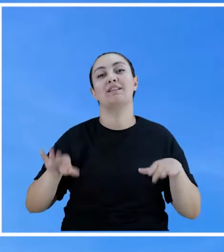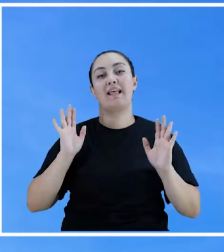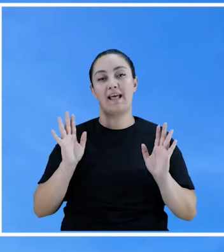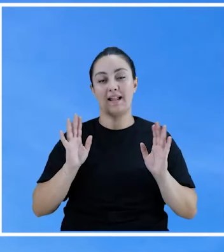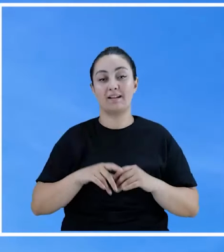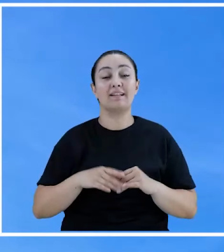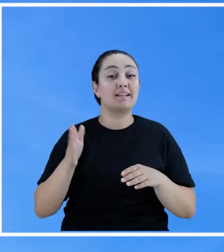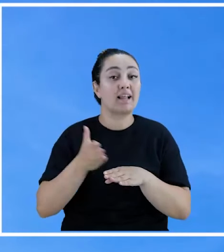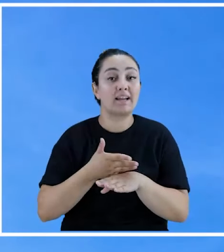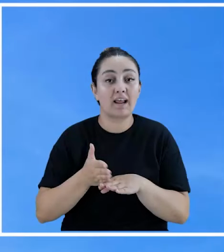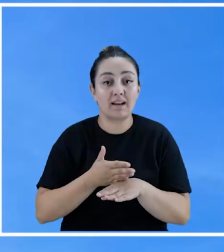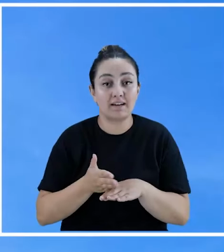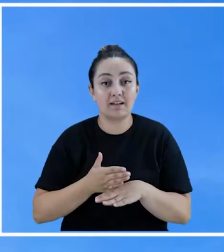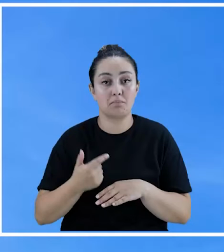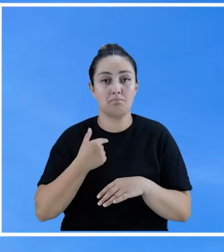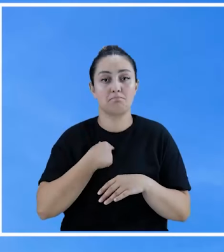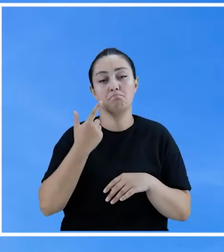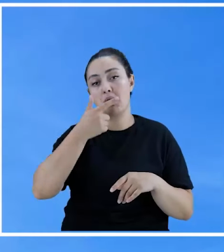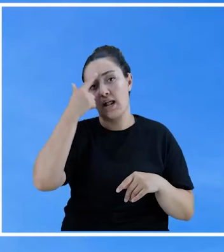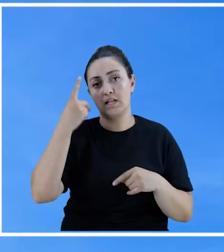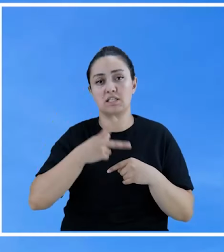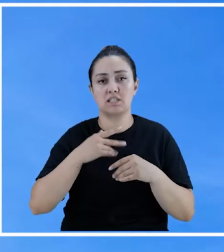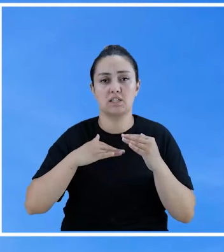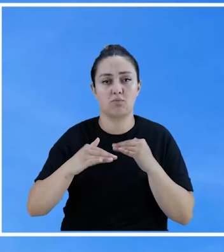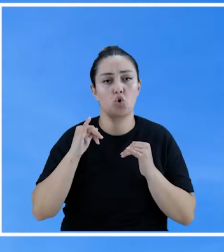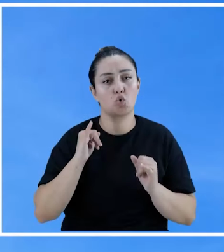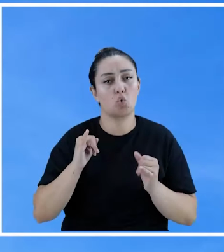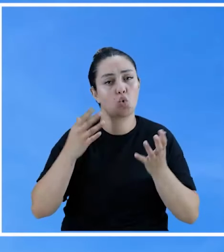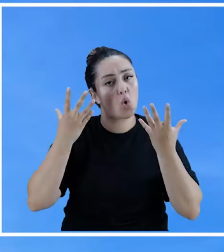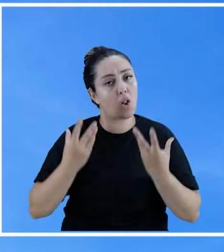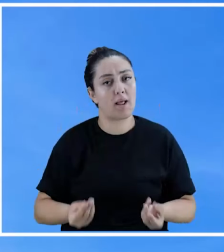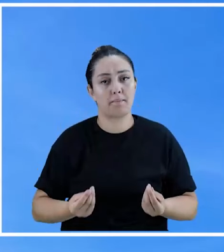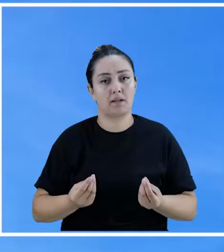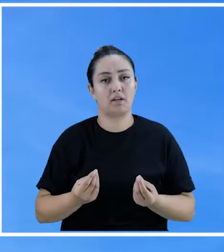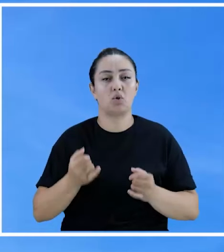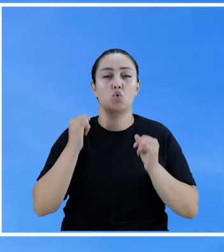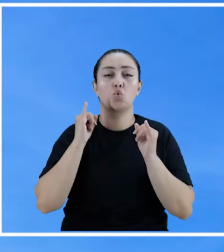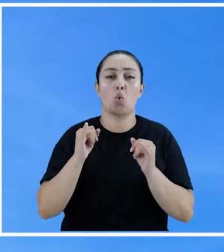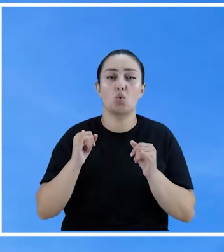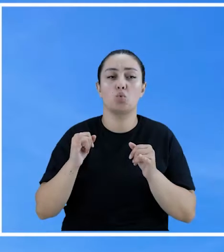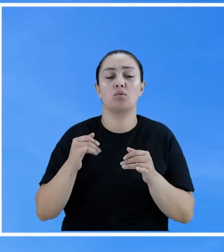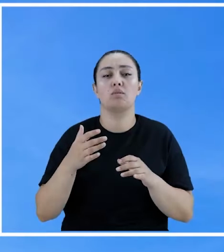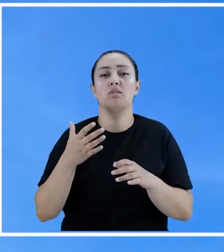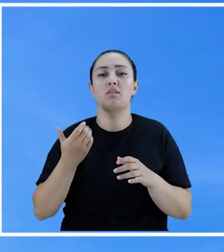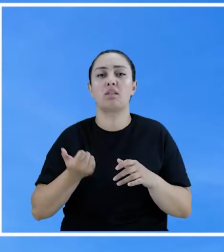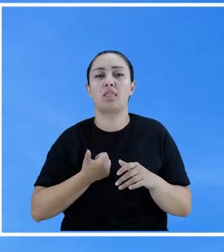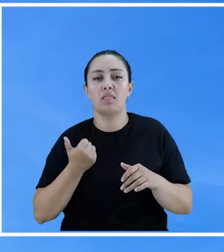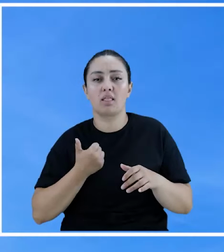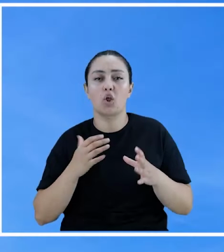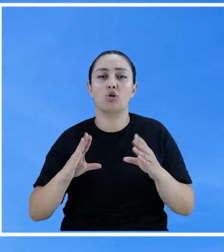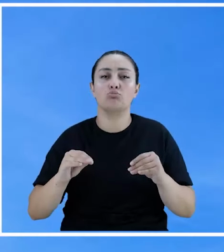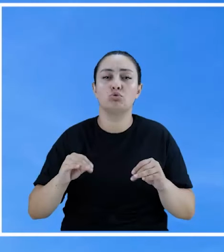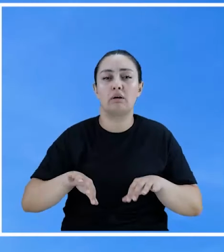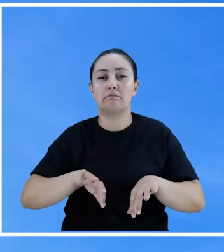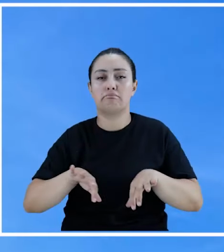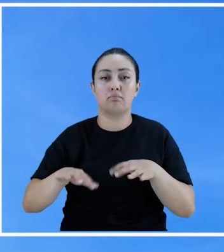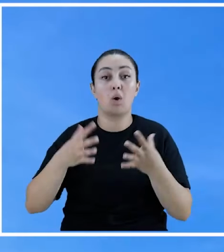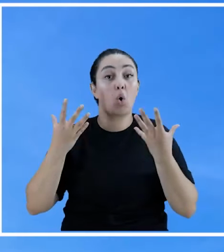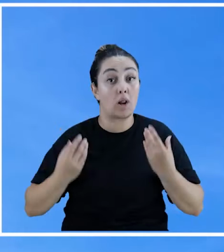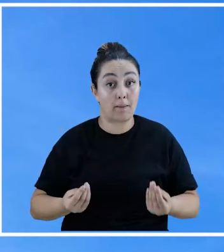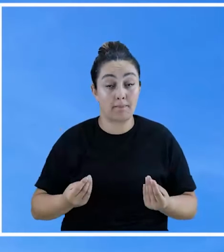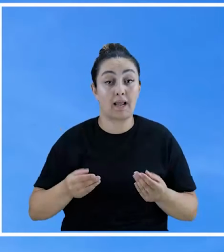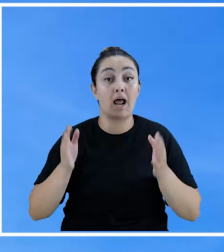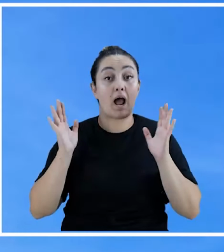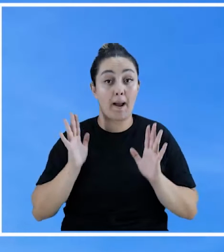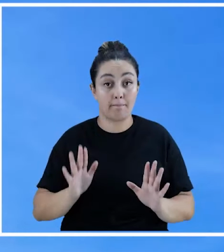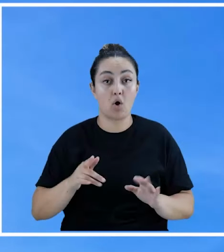değil. Neden? Çünkü zemin kötü olabilir. Bahsettiğim gibi gevşek, suya doygun gevşek ya da yumuşak bir zemin olabilir.